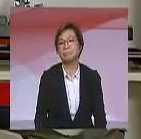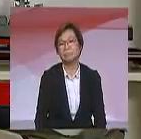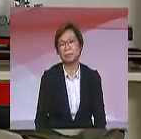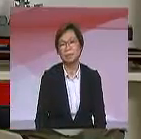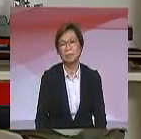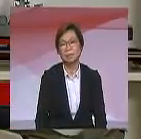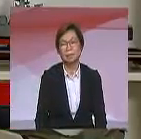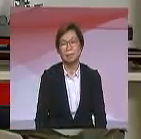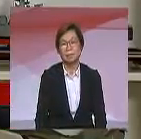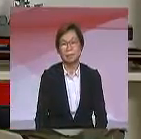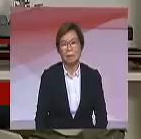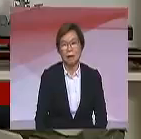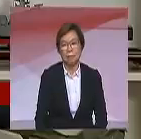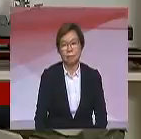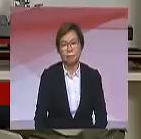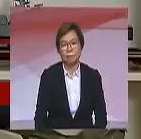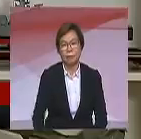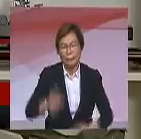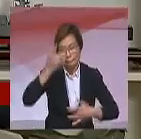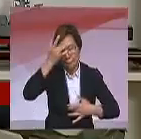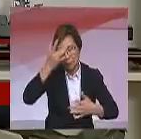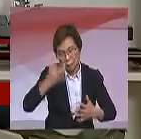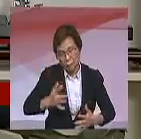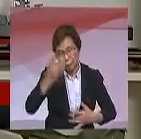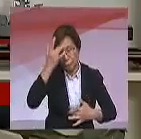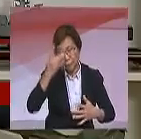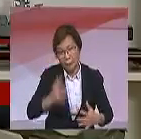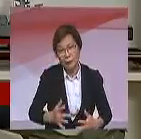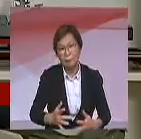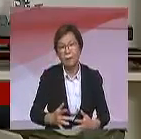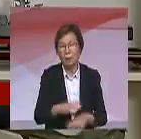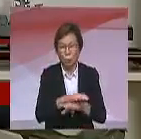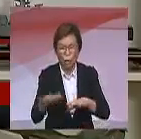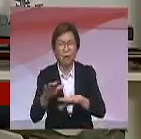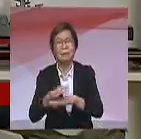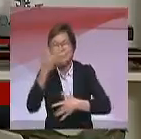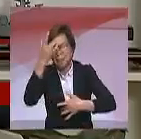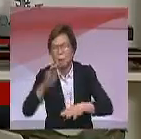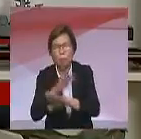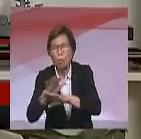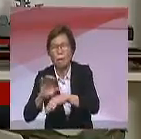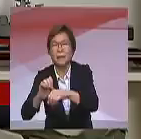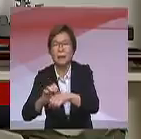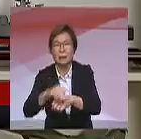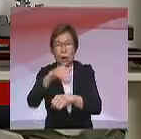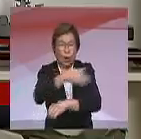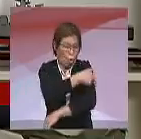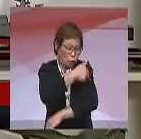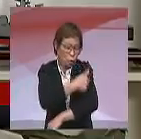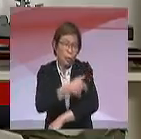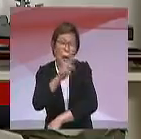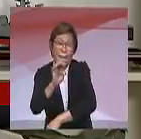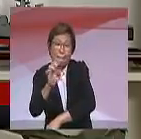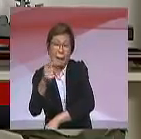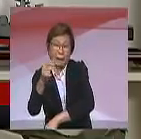Walaupun seperti saya umumkan, pesakit adalah pesakit bukan COVID, pesakit yang dirawat di